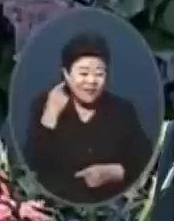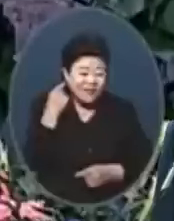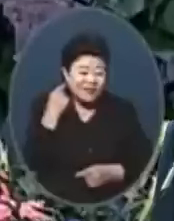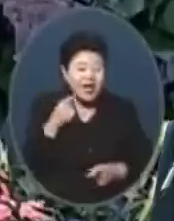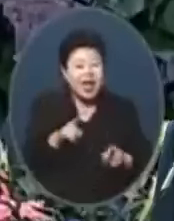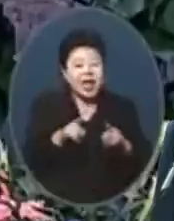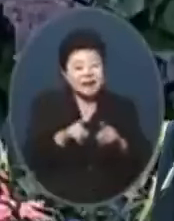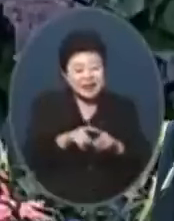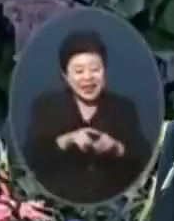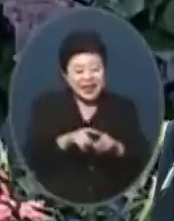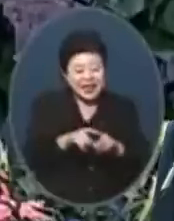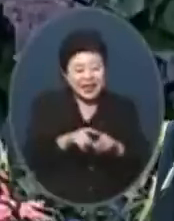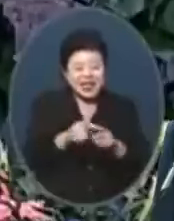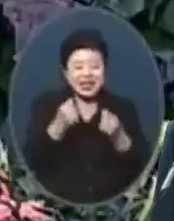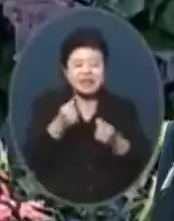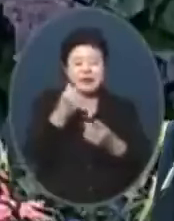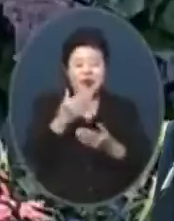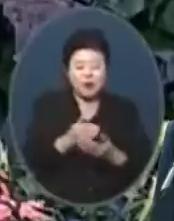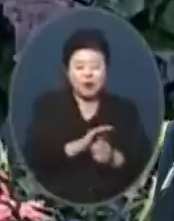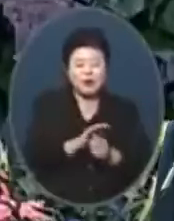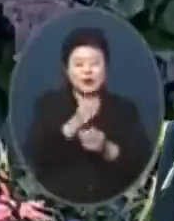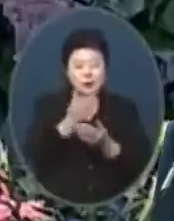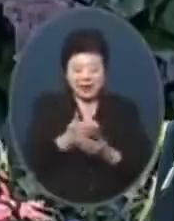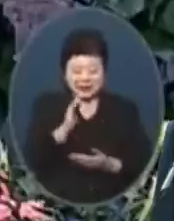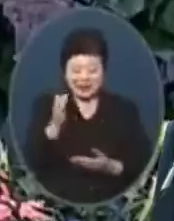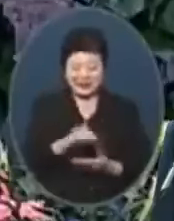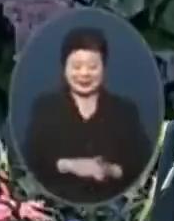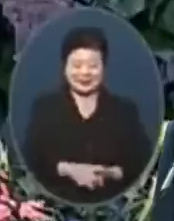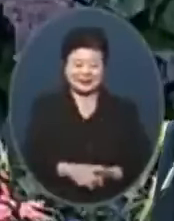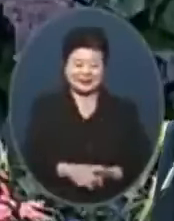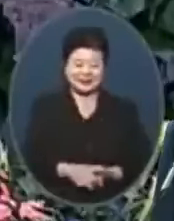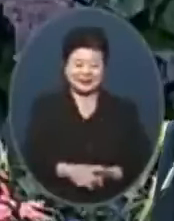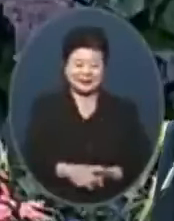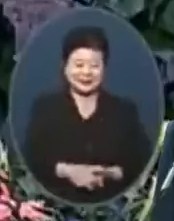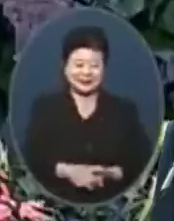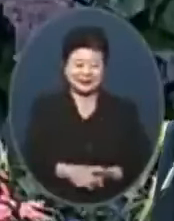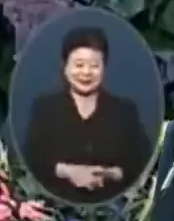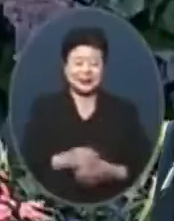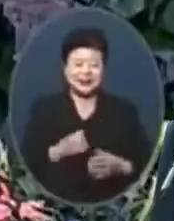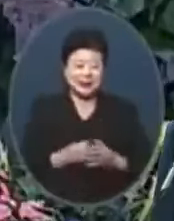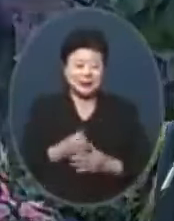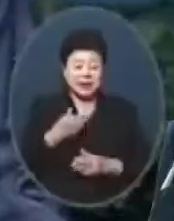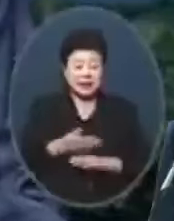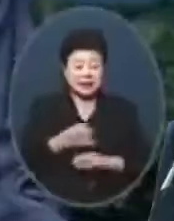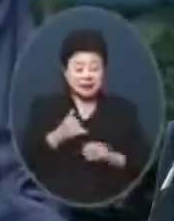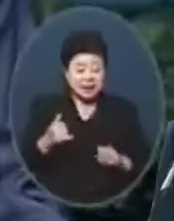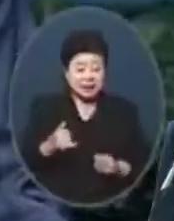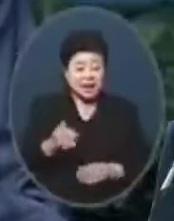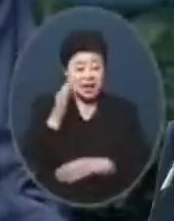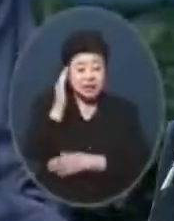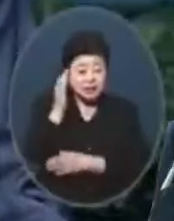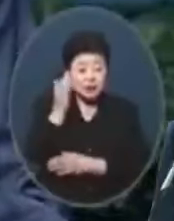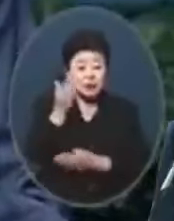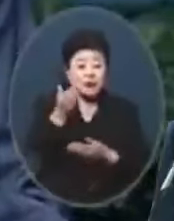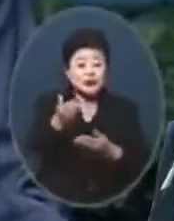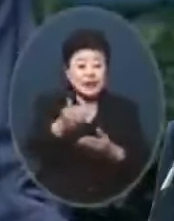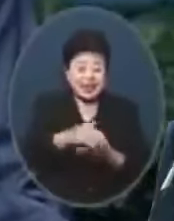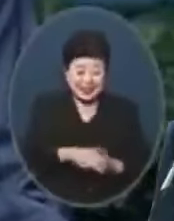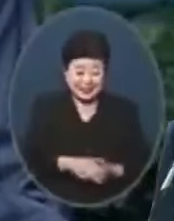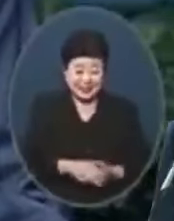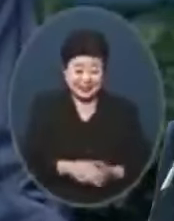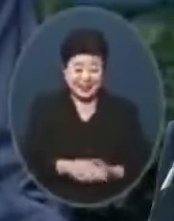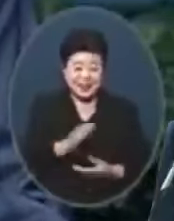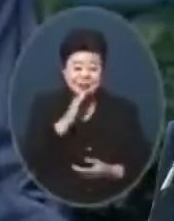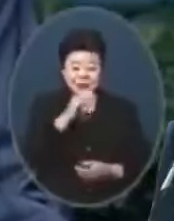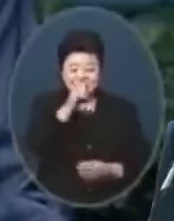함께 힘을 얻고 위로를 받게 되는 것입니다. 그러므로 남에게 설교하는 사람이